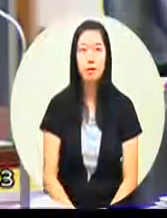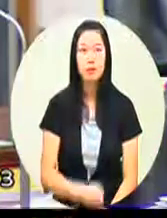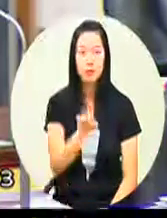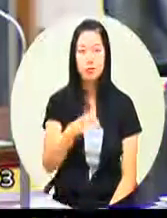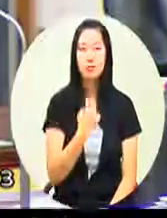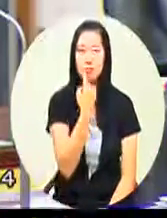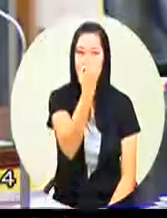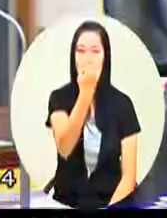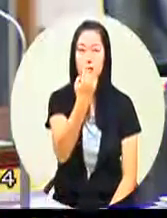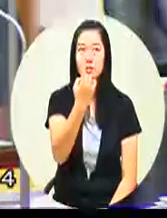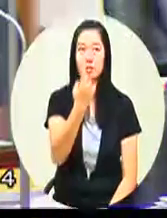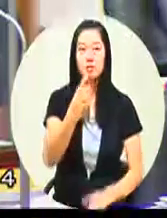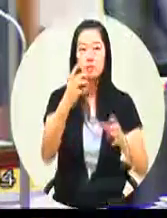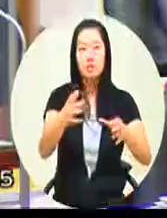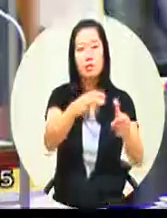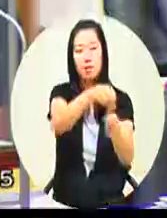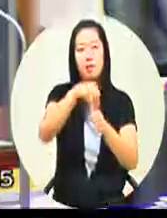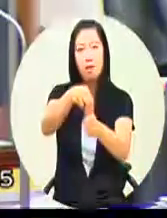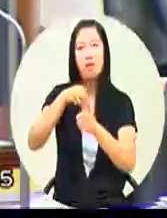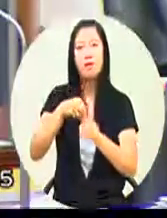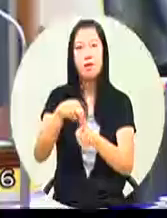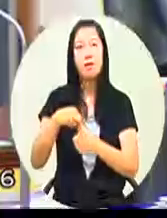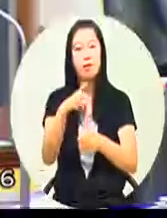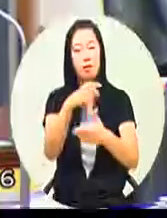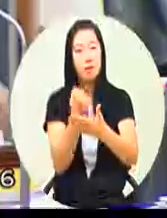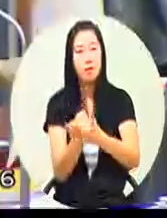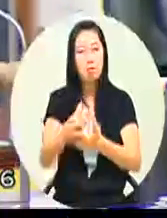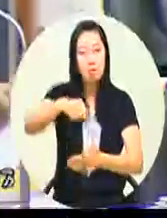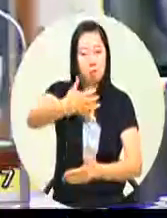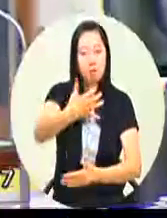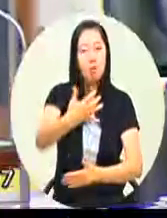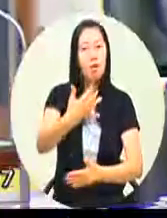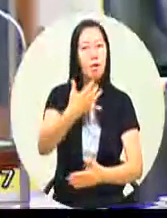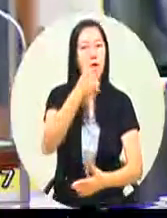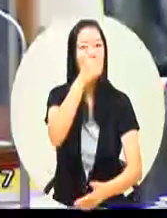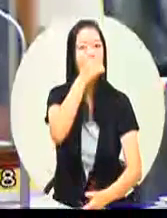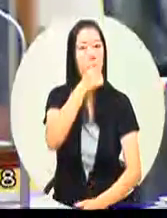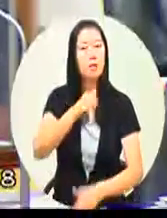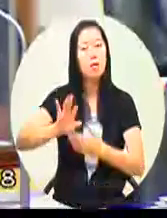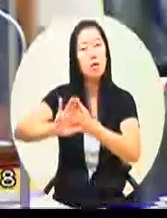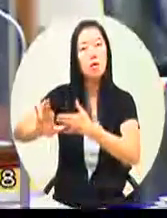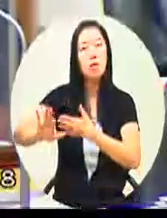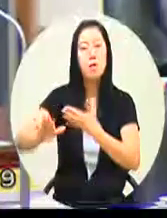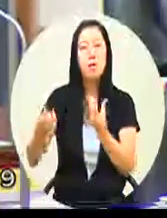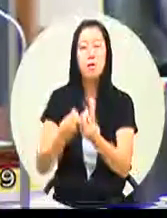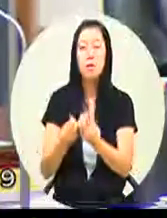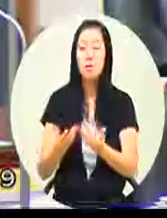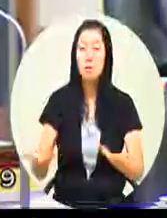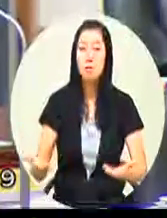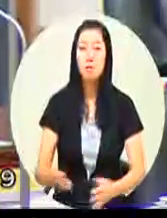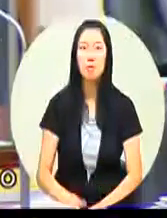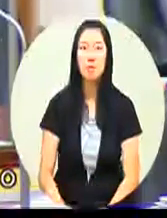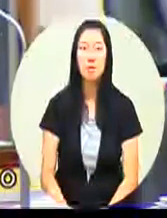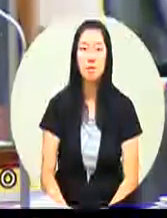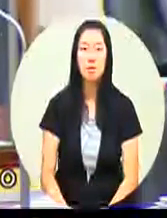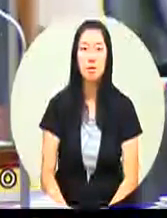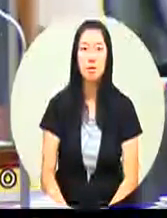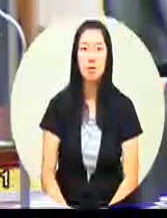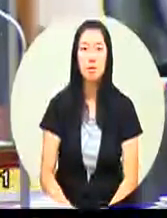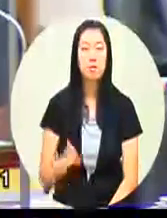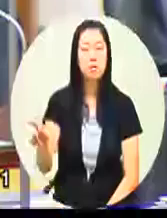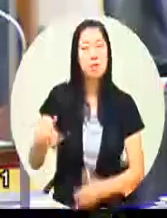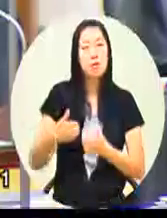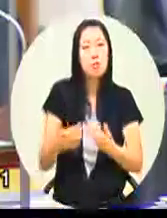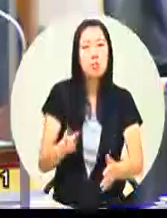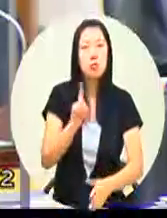一个500只的一个收容所，啊，像在外面的那些部分怎么办呢？他不是要一个非